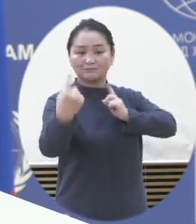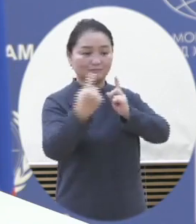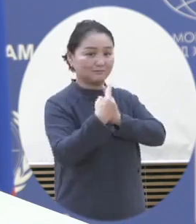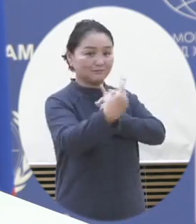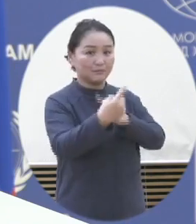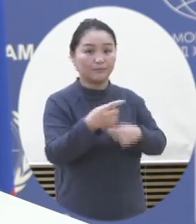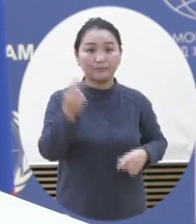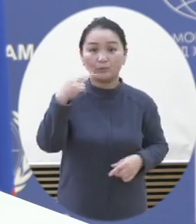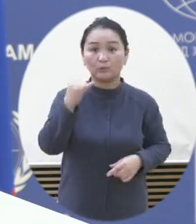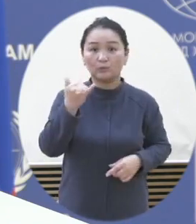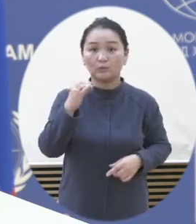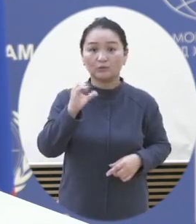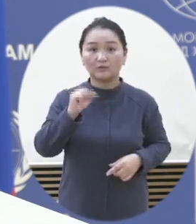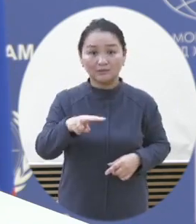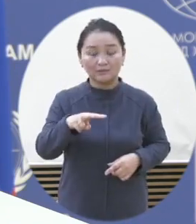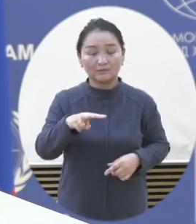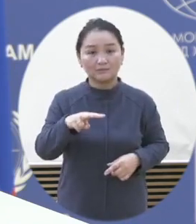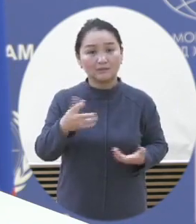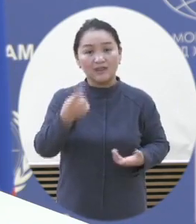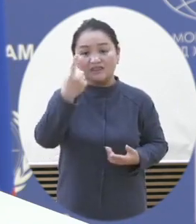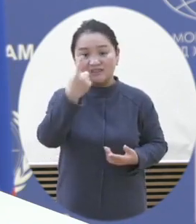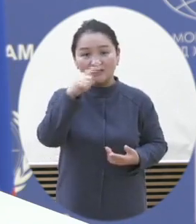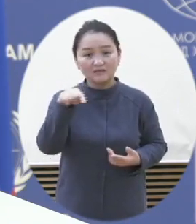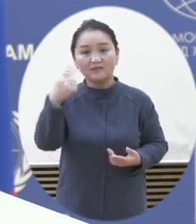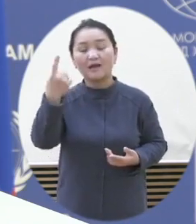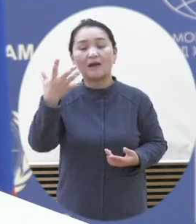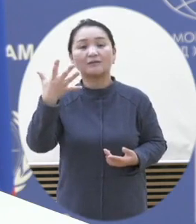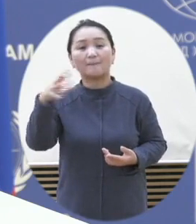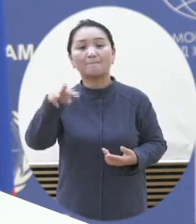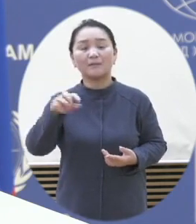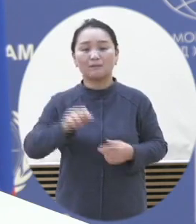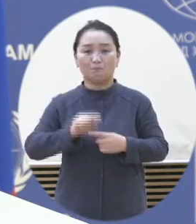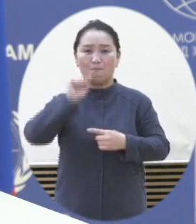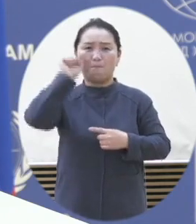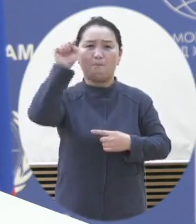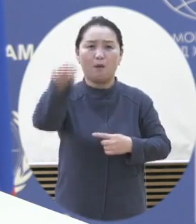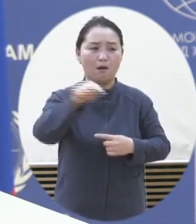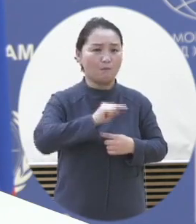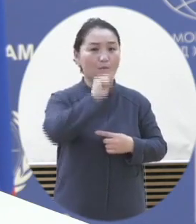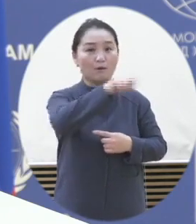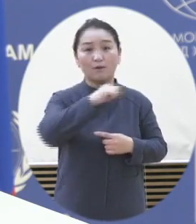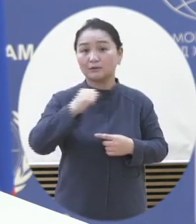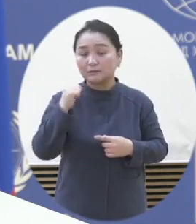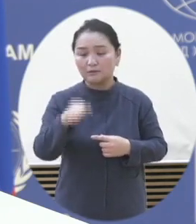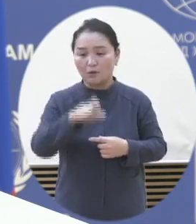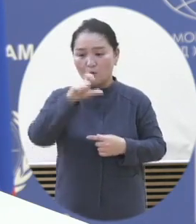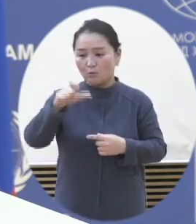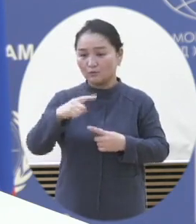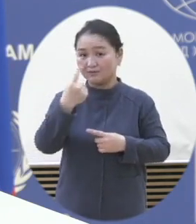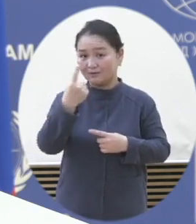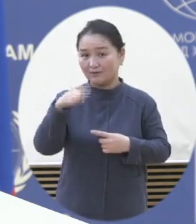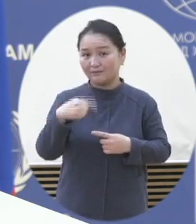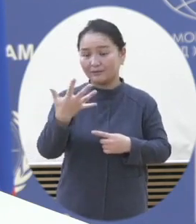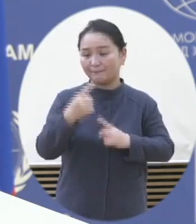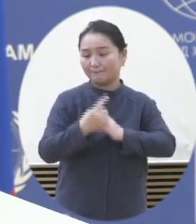өөрөө 1-1.5 метр төсөрнө. Тэгэхээр бид нэр хүн хоорондын зайгаа барьад явах юм бол үүнээс өрдсөн сэргийлнэ гэдэг зүйлийг байж итэл бид нар